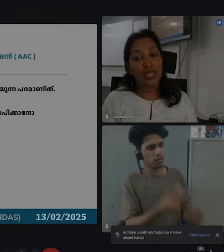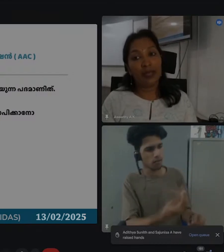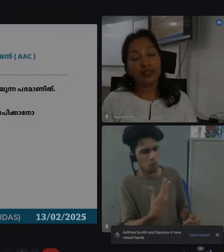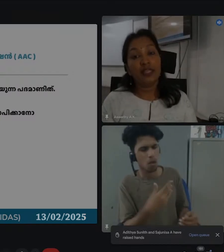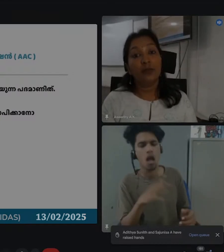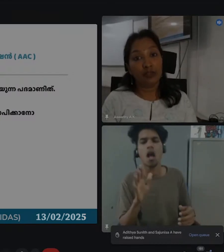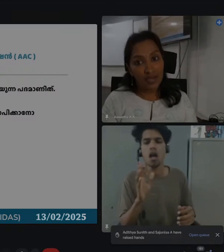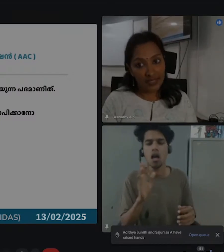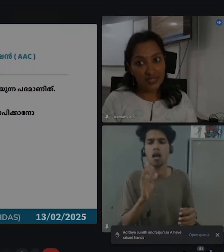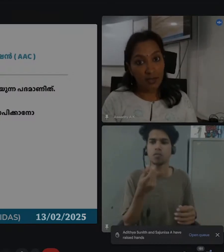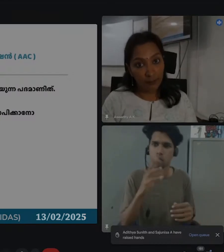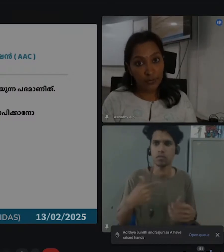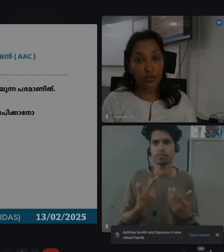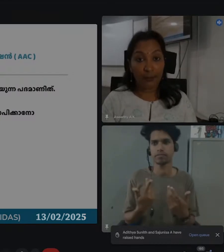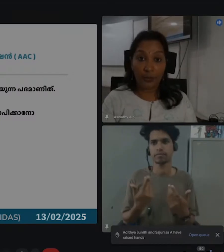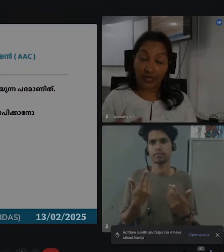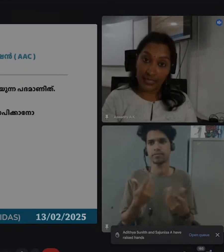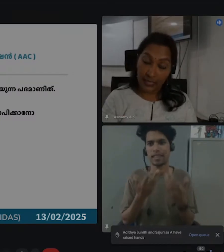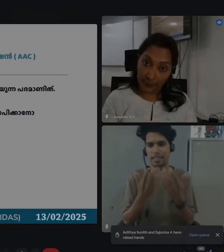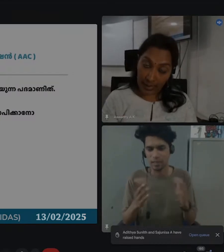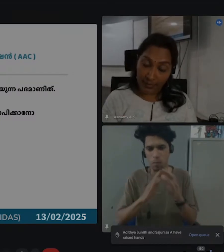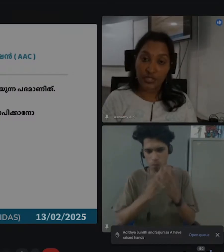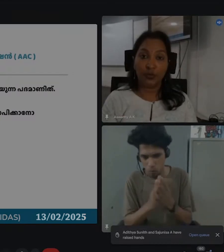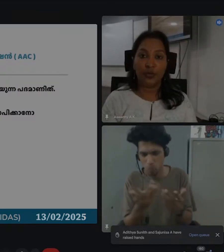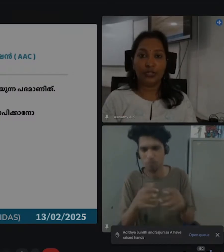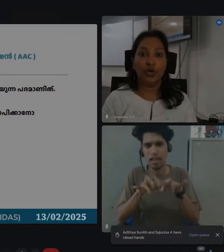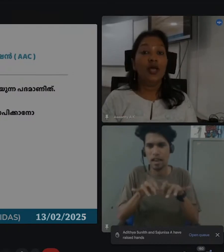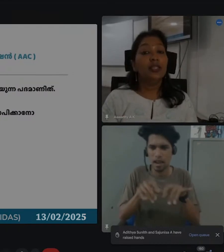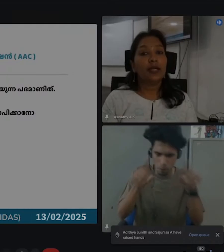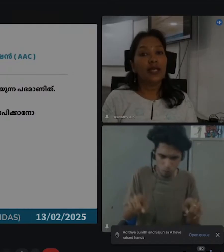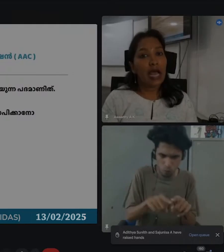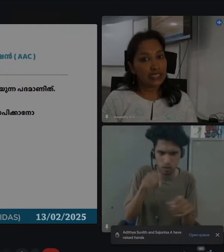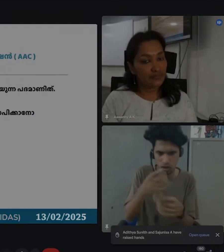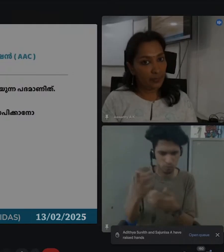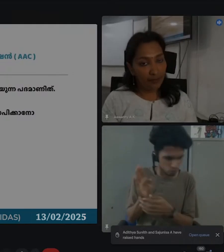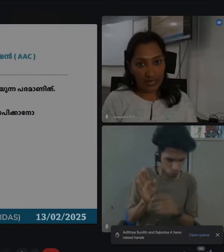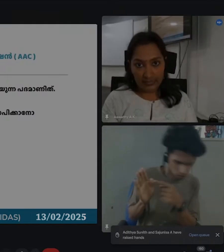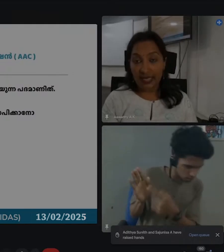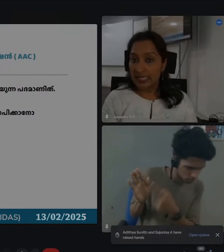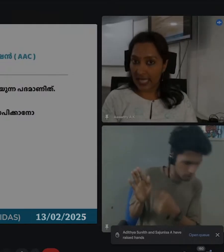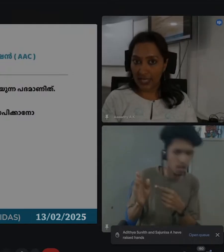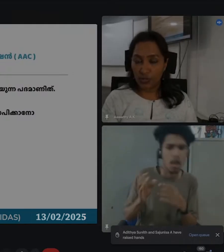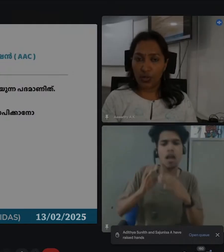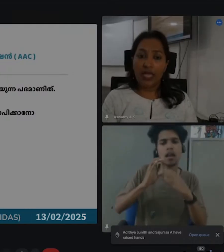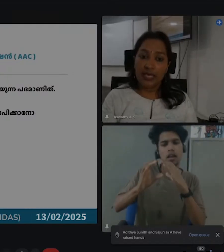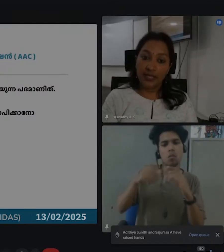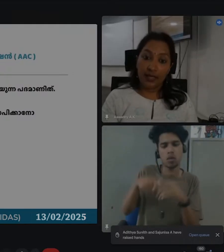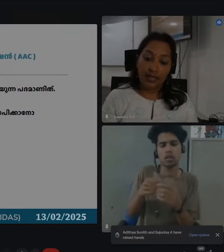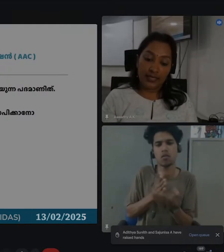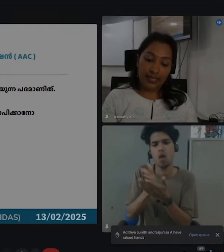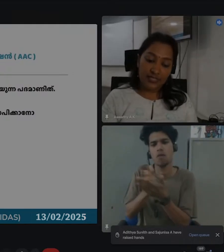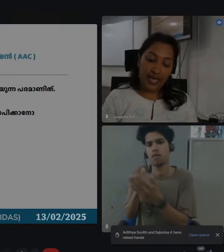ഉപയോഗിച്ചോ അല്ലെങ്കിൽ മറ്റെന്തെങ്കിലും ഡിവൈസസ്, കമ്പ്യൂട്ടറിൽ ഏതെങ്കിലും ആപ്ലിക്കേഷൻ ഉപയോഗിച്ചോ നമുക്ക് ആശയവിനിമയം നടത്താൻ സഹായിക്കുന്നു.